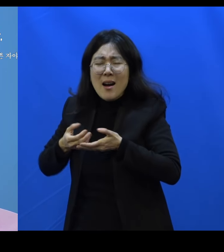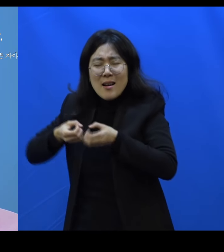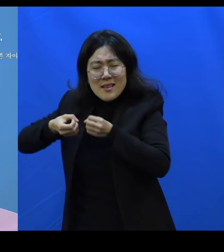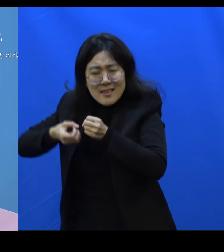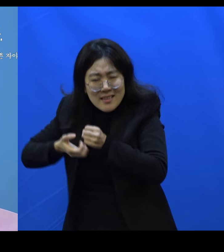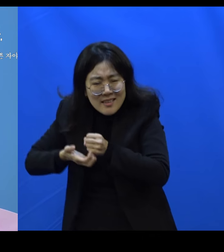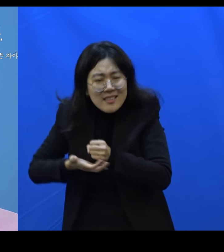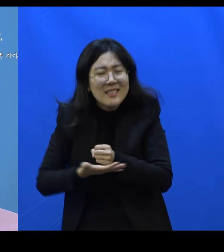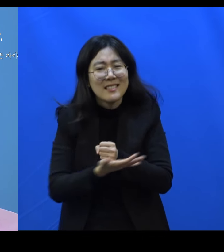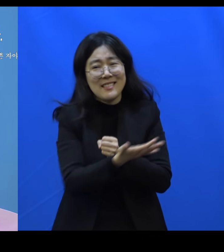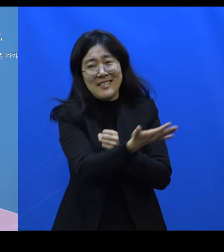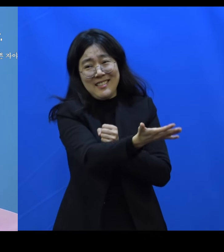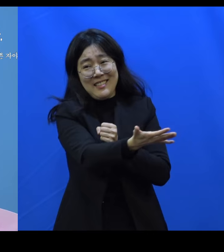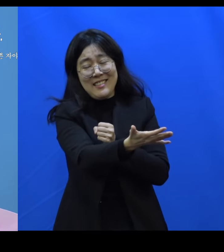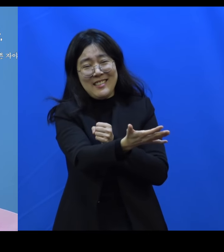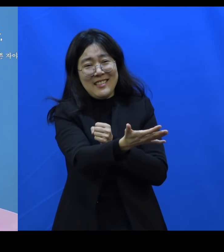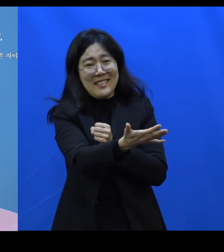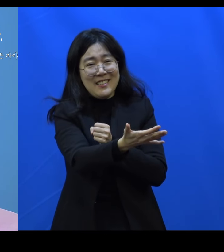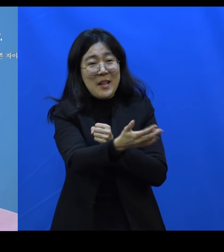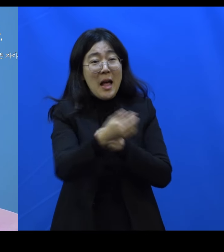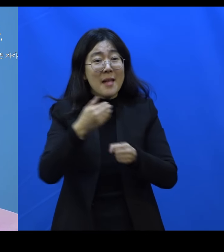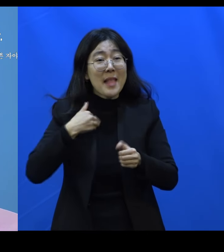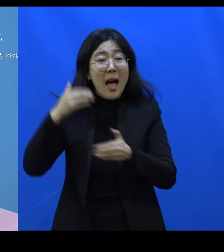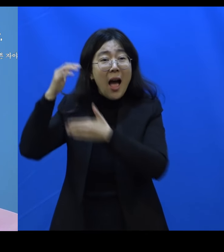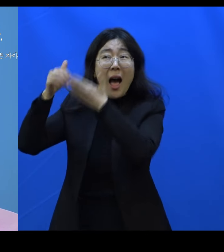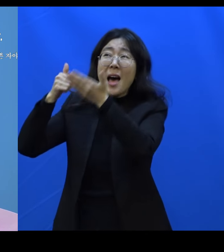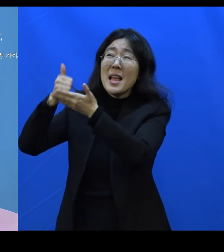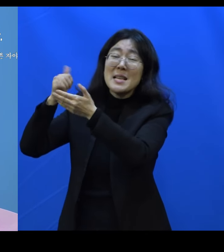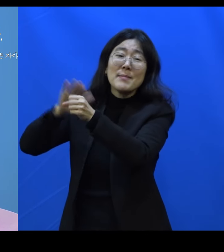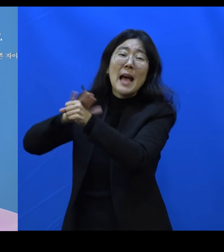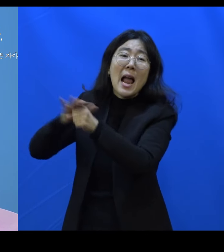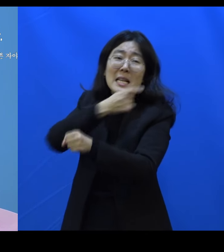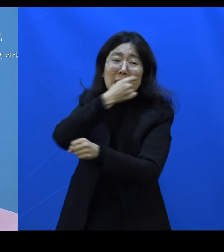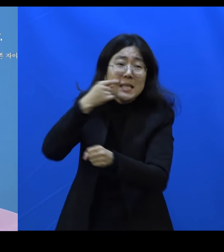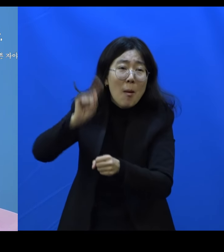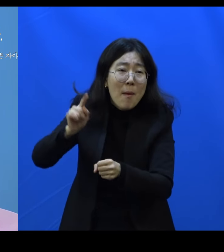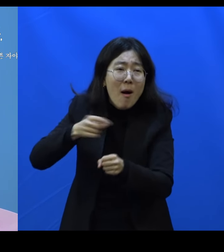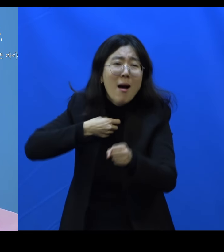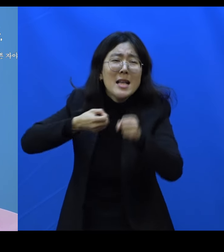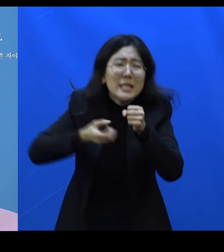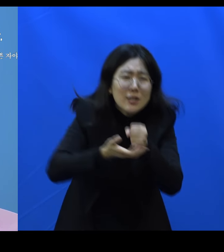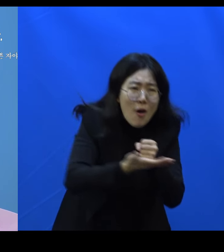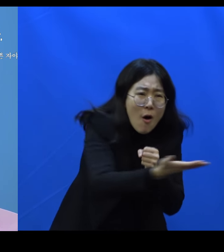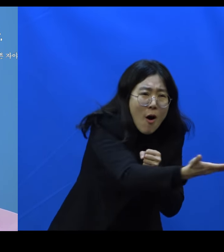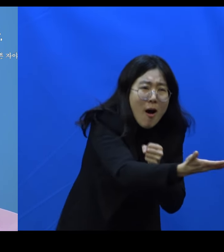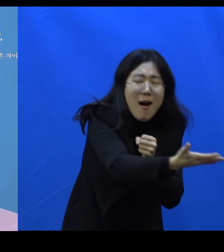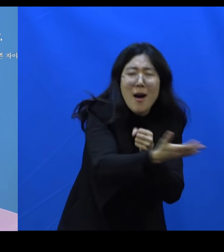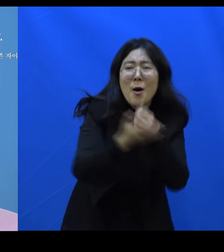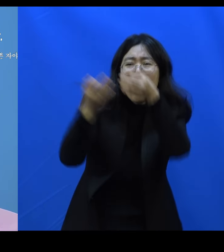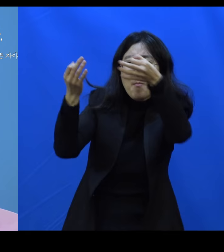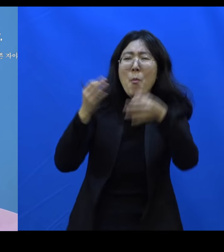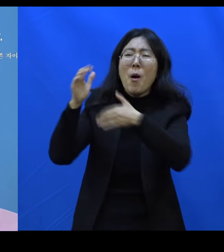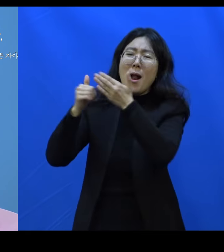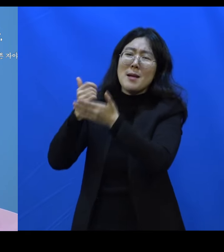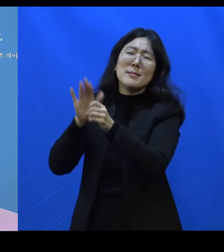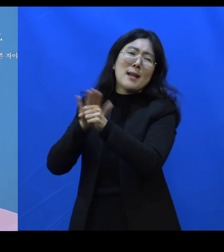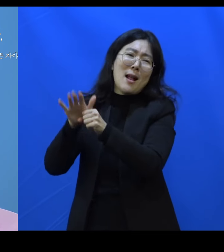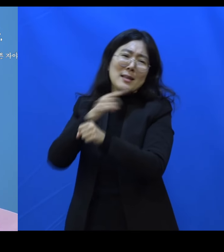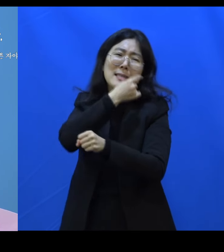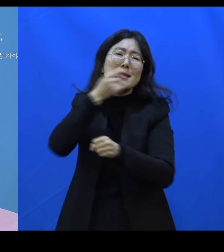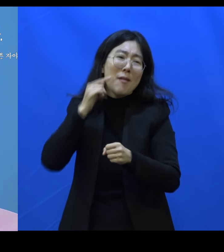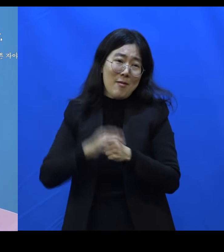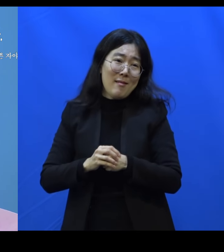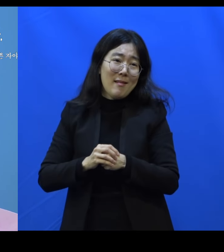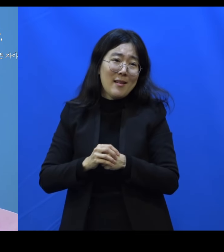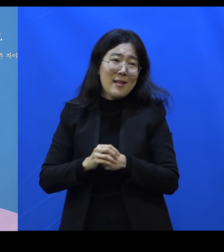통하여 하나님을 전하고 복음을 전하고 주를 위해 살고, 이제